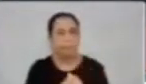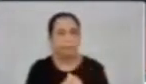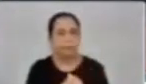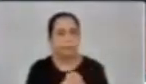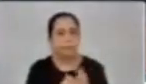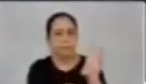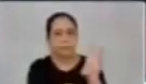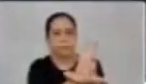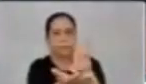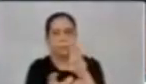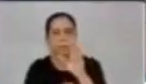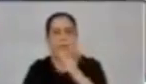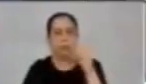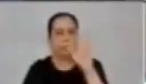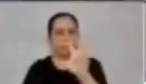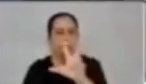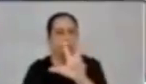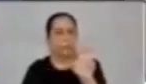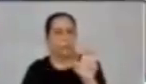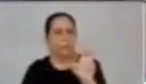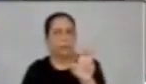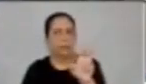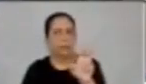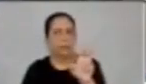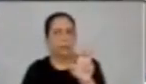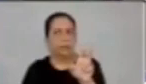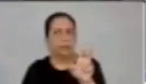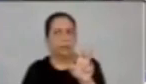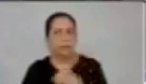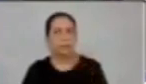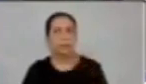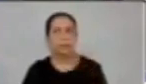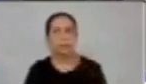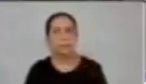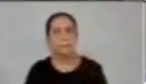It's worth 300 million, ma'am. Mm-hmm.